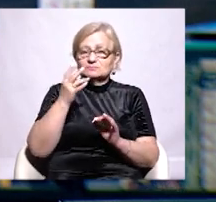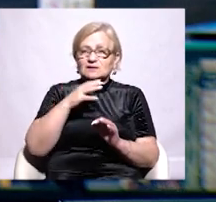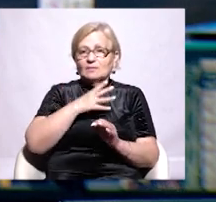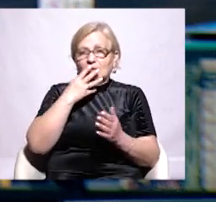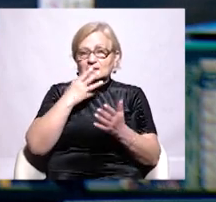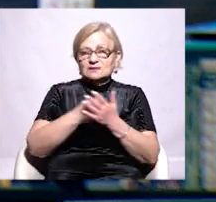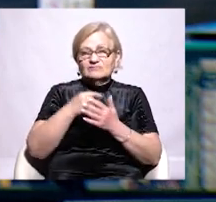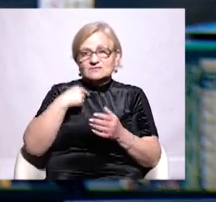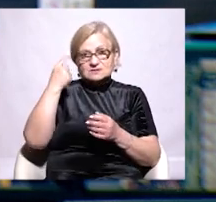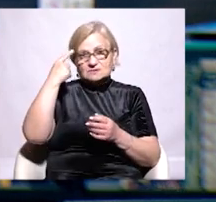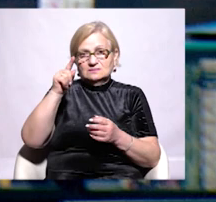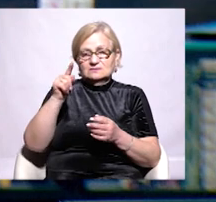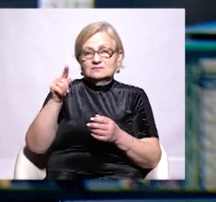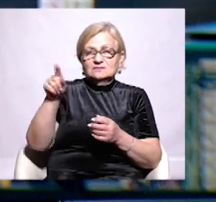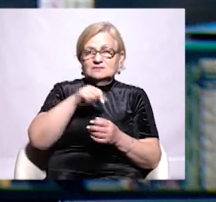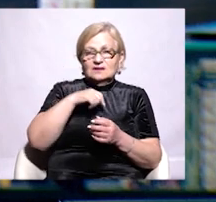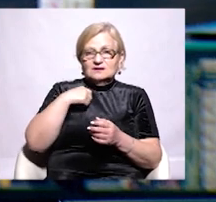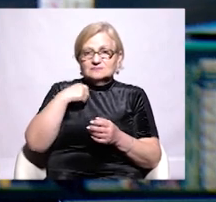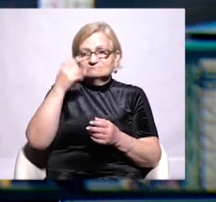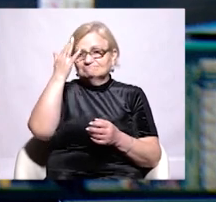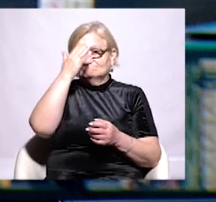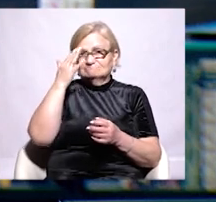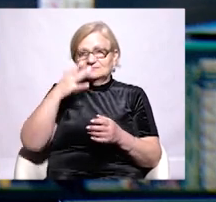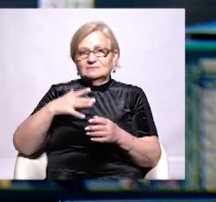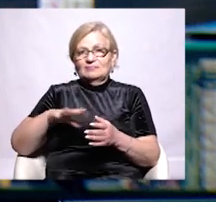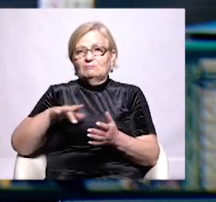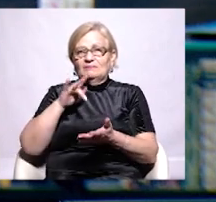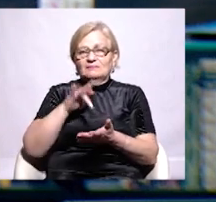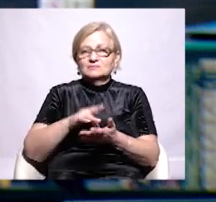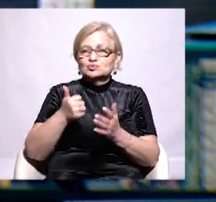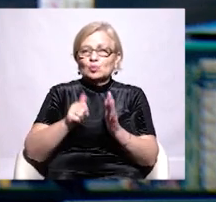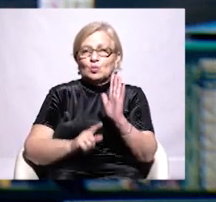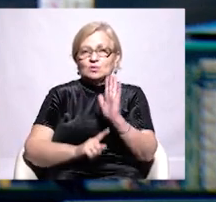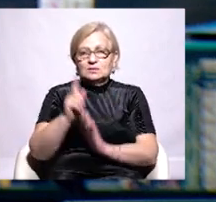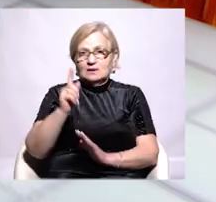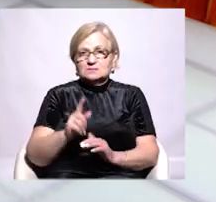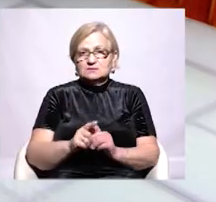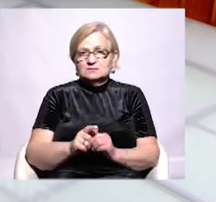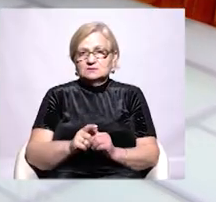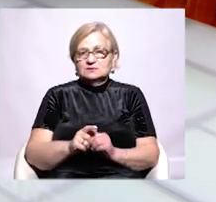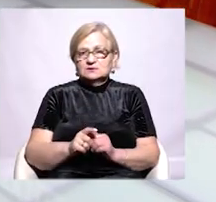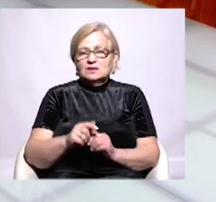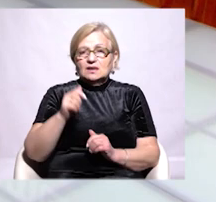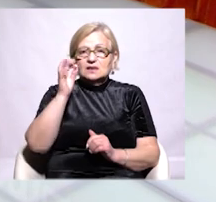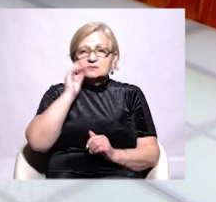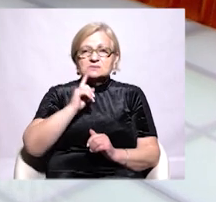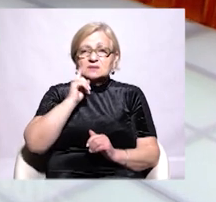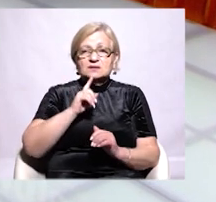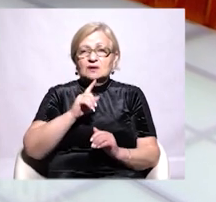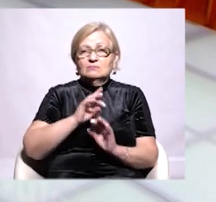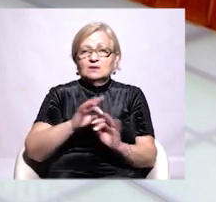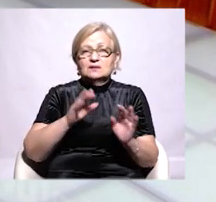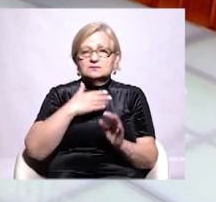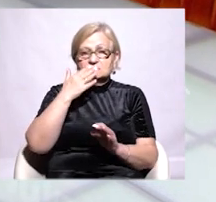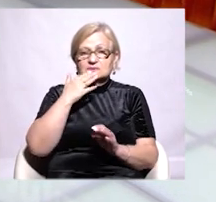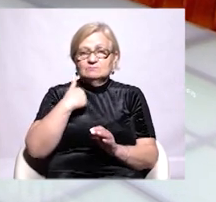თავისებურად დაგვანახებს მის მიერ წარმოდგენილ თბილისს, როგორ დაარსდა ეს ქალაქი. Სანამ ლექს წავიკითხავთ,